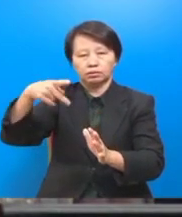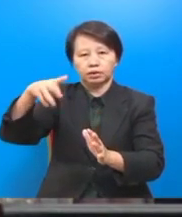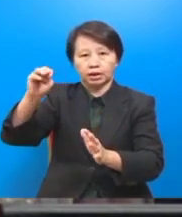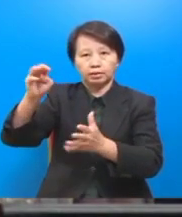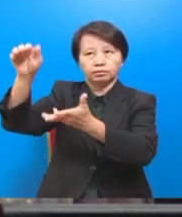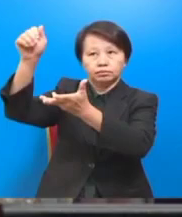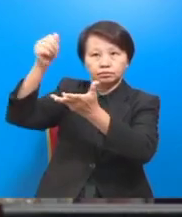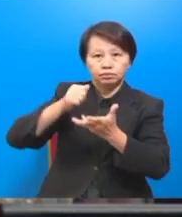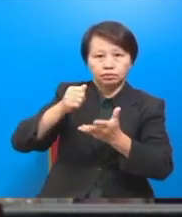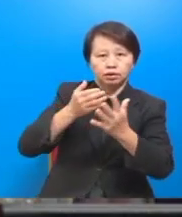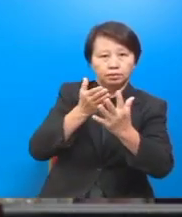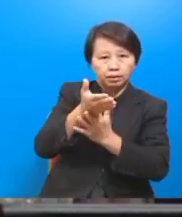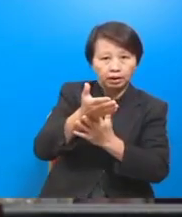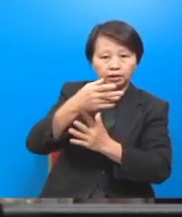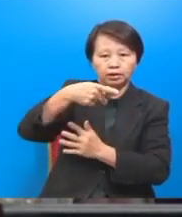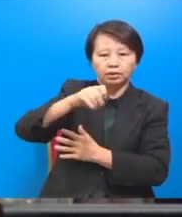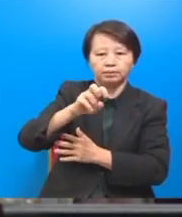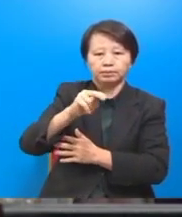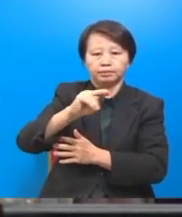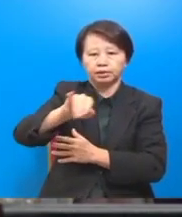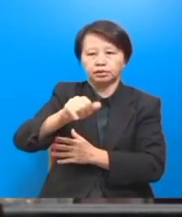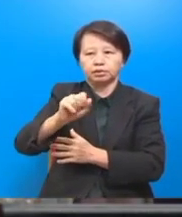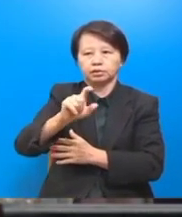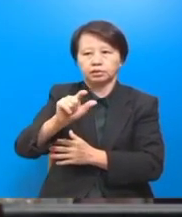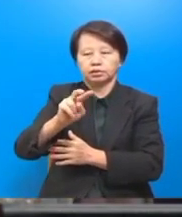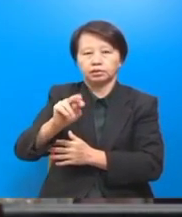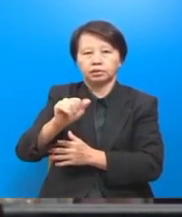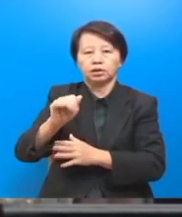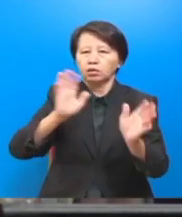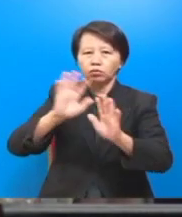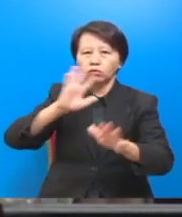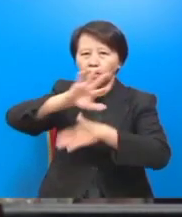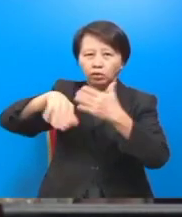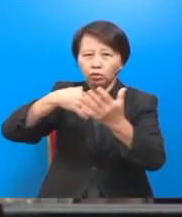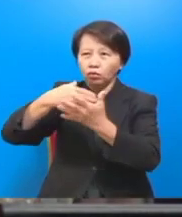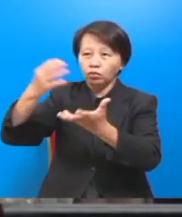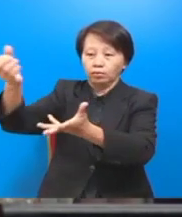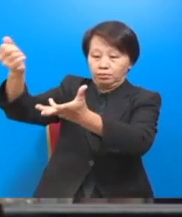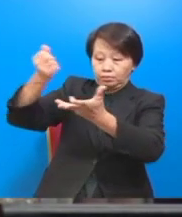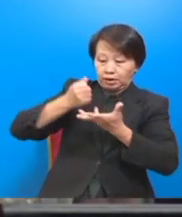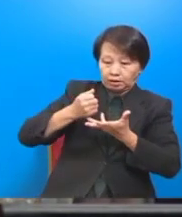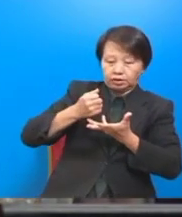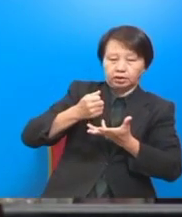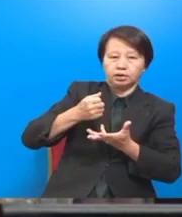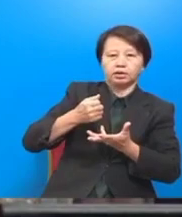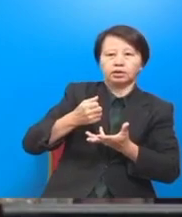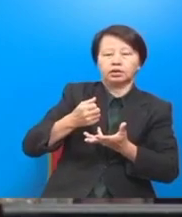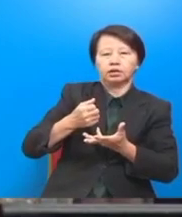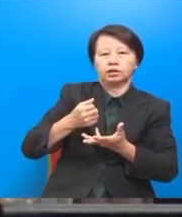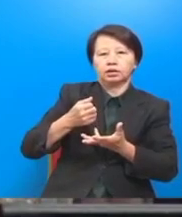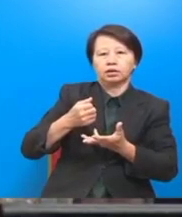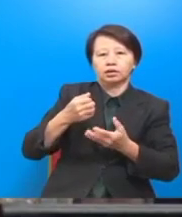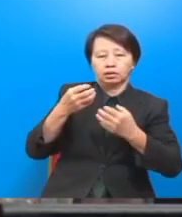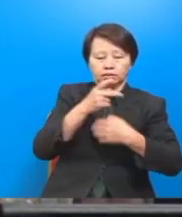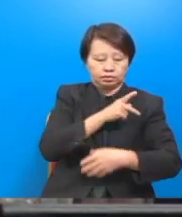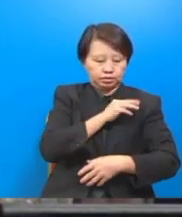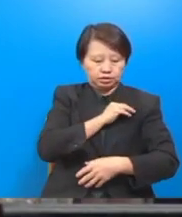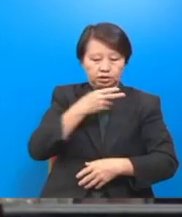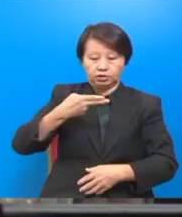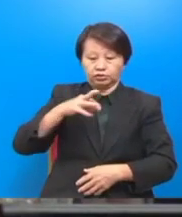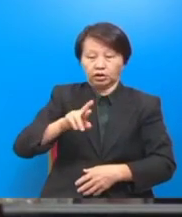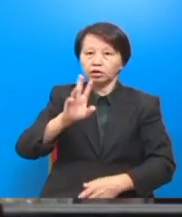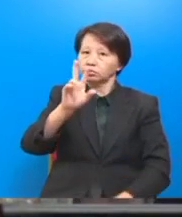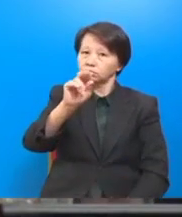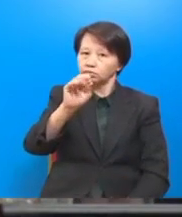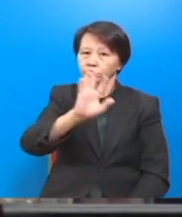penjana buka semuanya disalurkan kepada kemudian semua malaysia a2billing ini telah disalurkan kepada beberapa kementerian